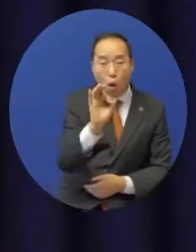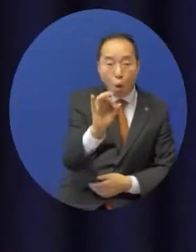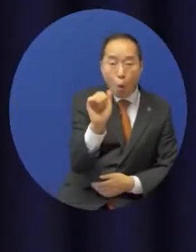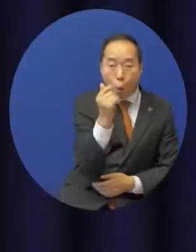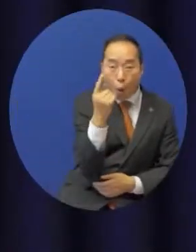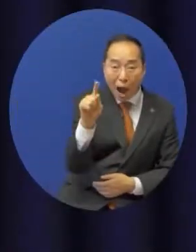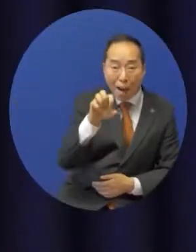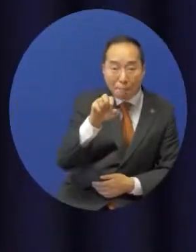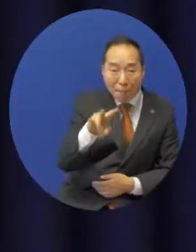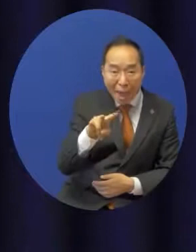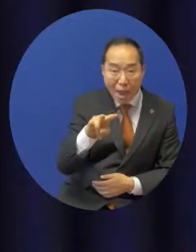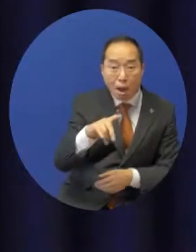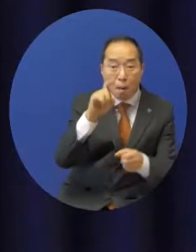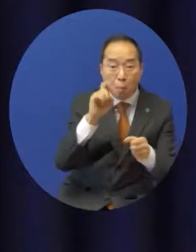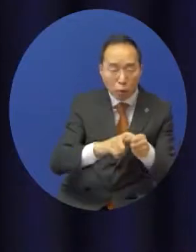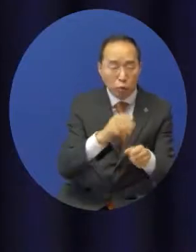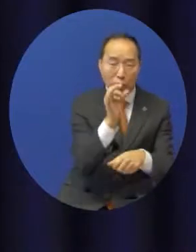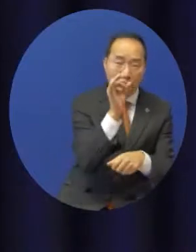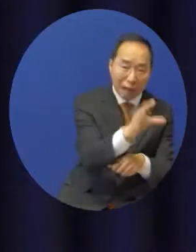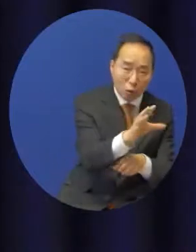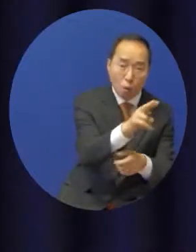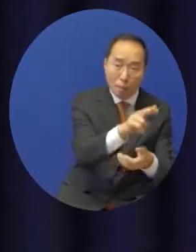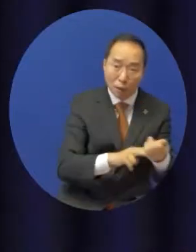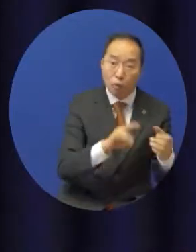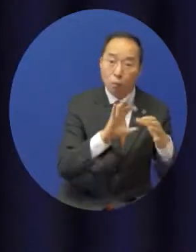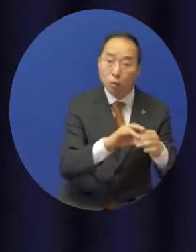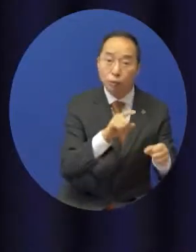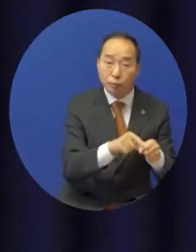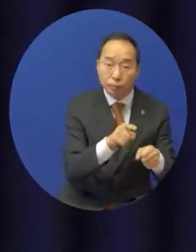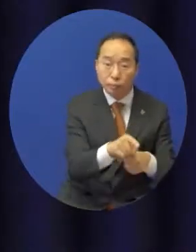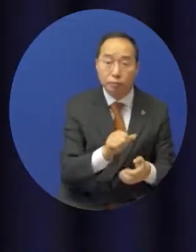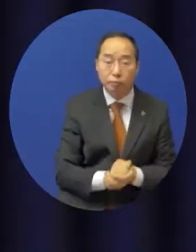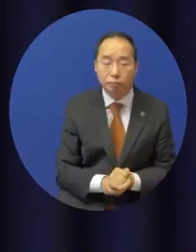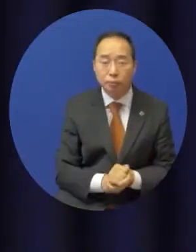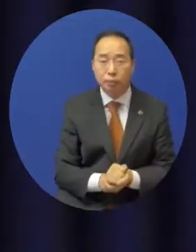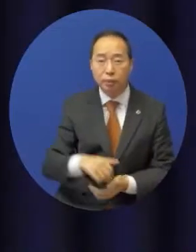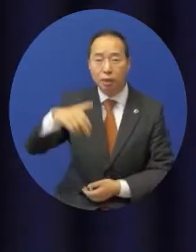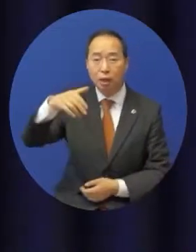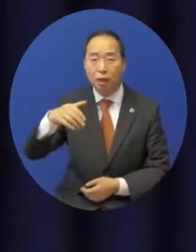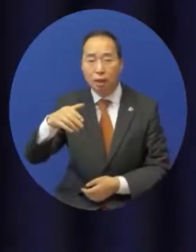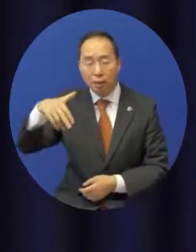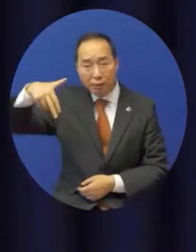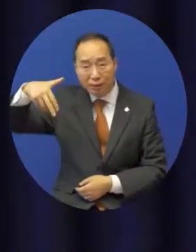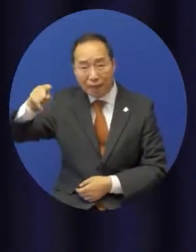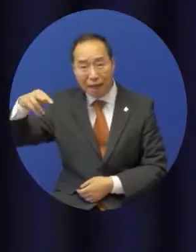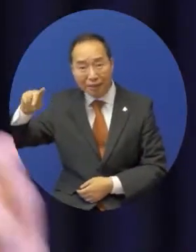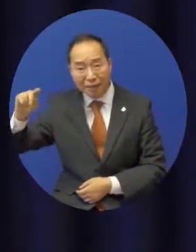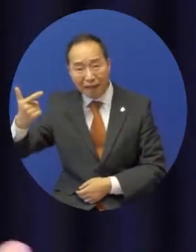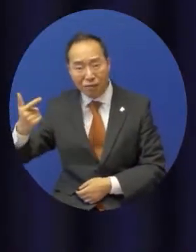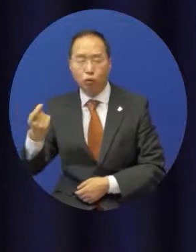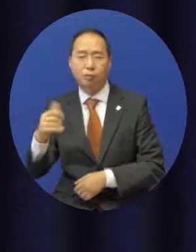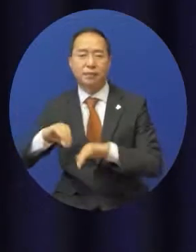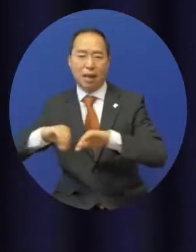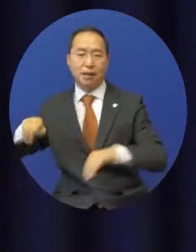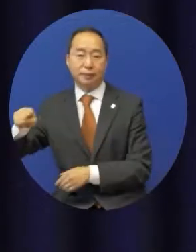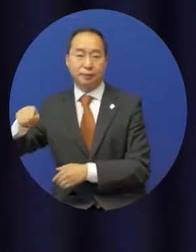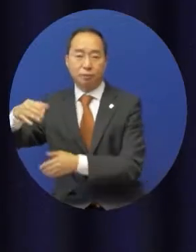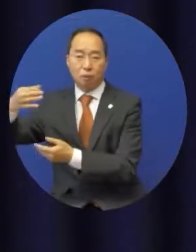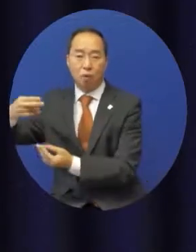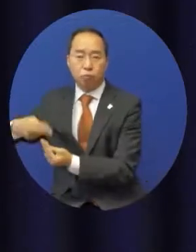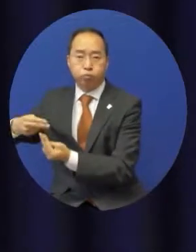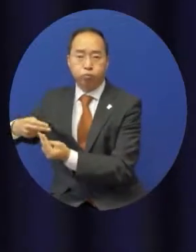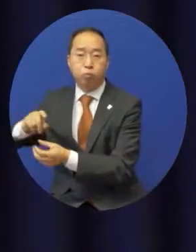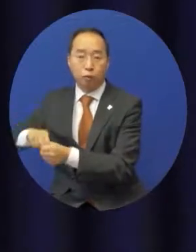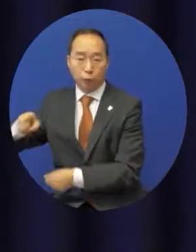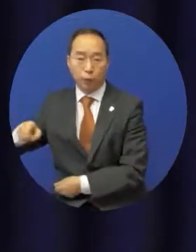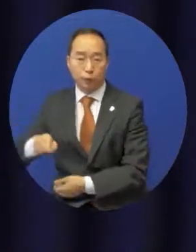것은 돈을 사고 팔고 하는 거잖아요. 어느 날 화폐가 뭐 1불이 2불이 되고 이런 건